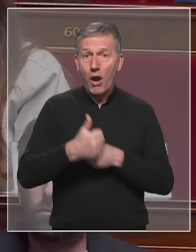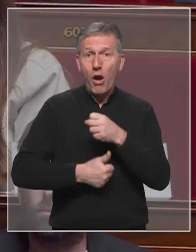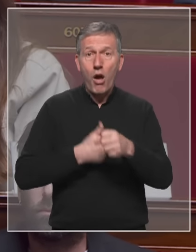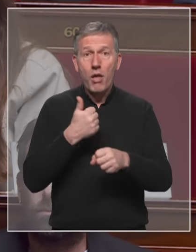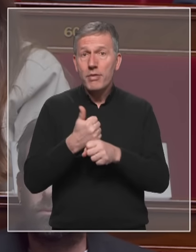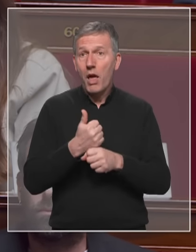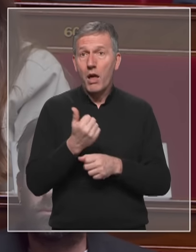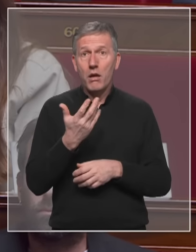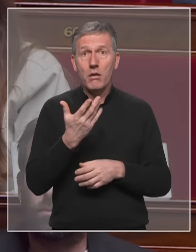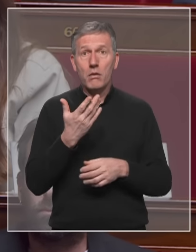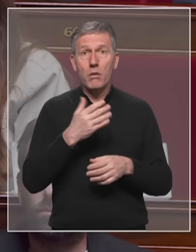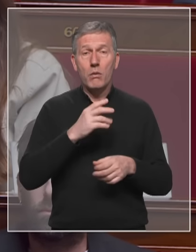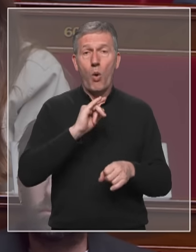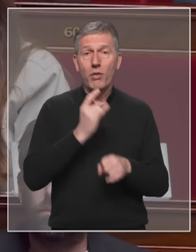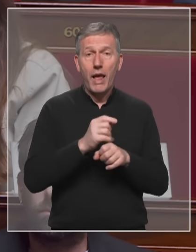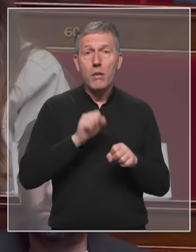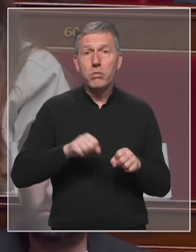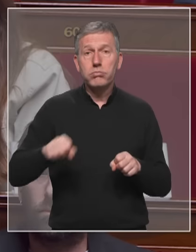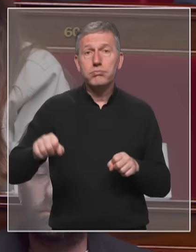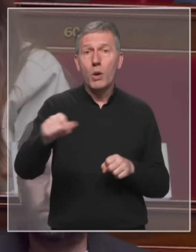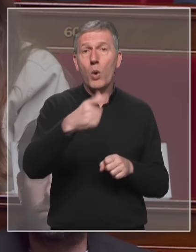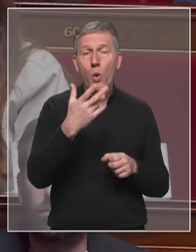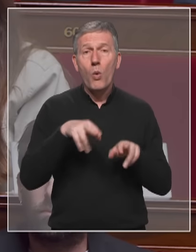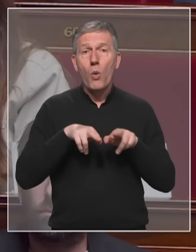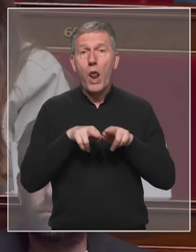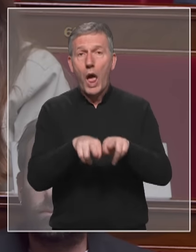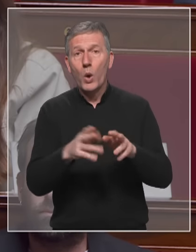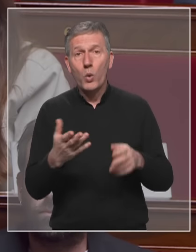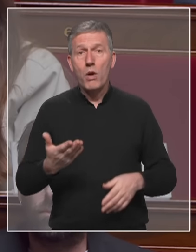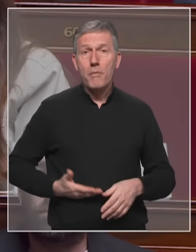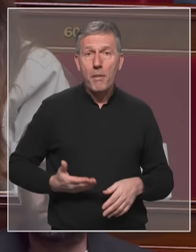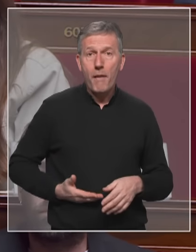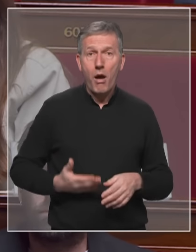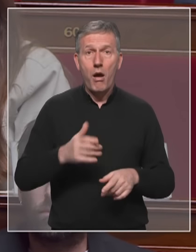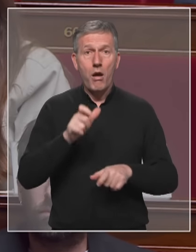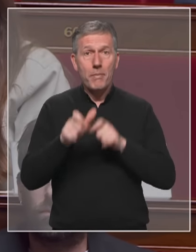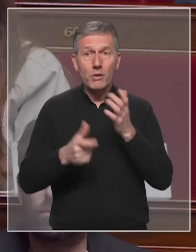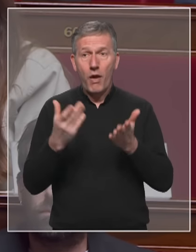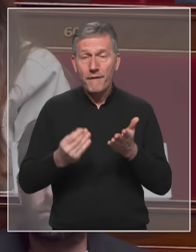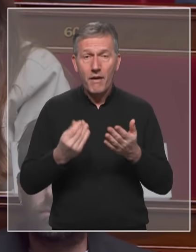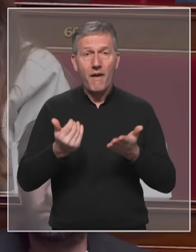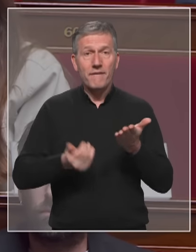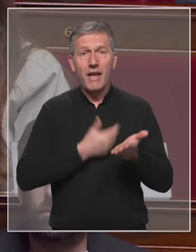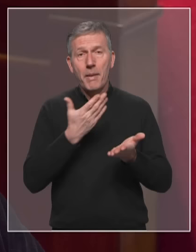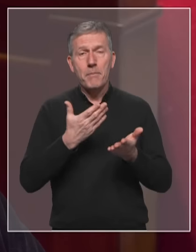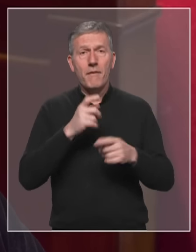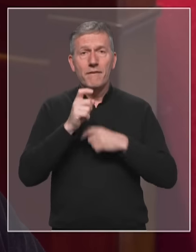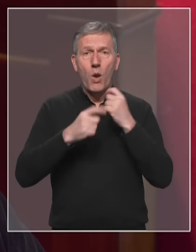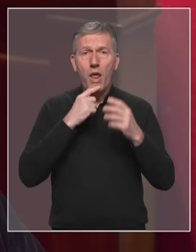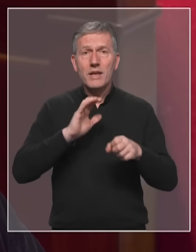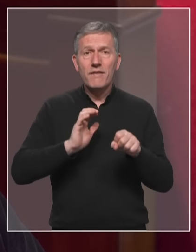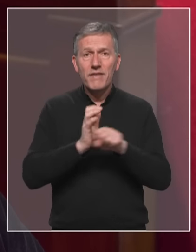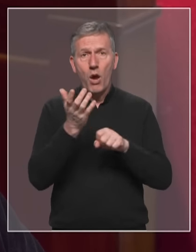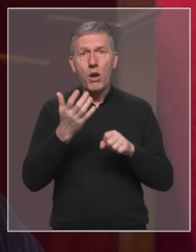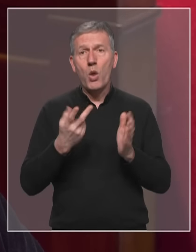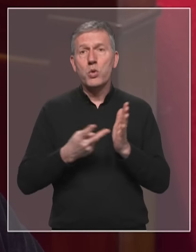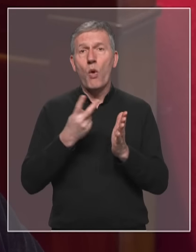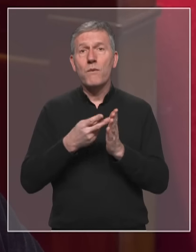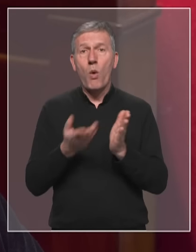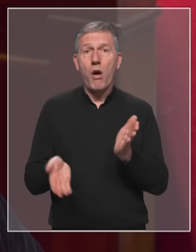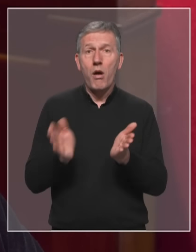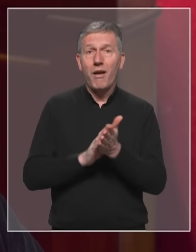ou d'hôtel en hôtel. Eux, comme leur mère, sont d'ailleurs bien plus victimes et témoins de violences et de viols. Ils ont 2 fois plus de